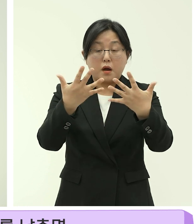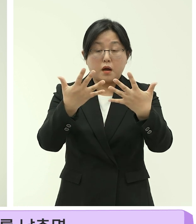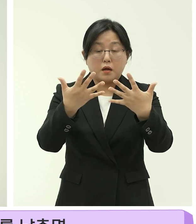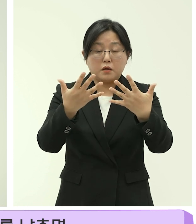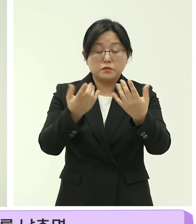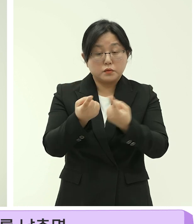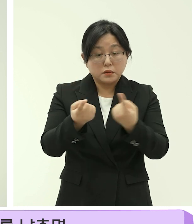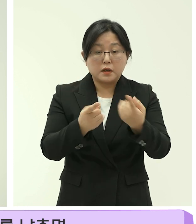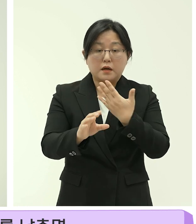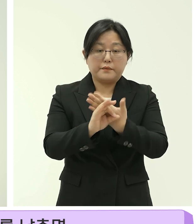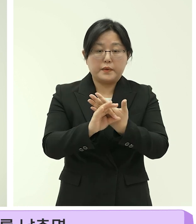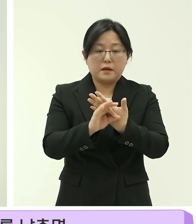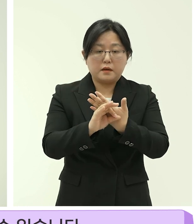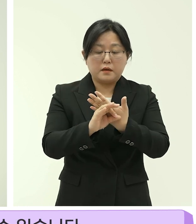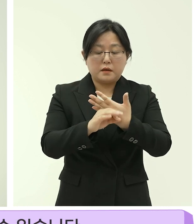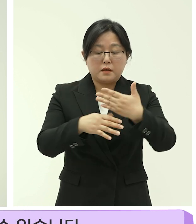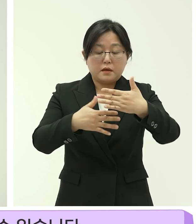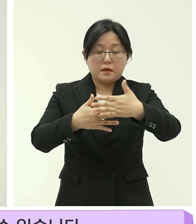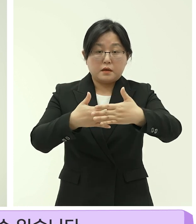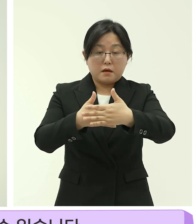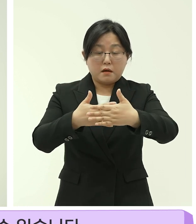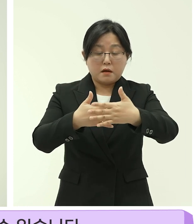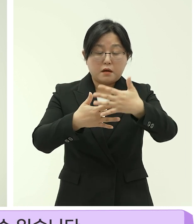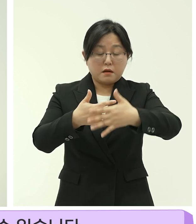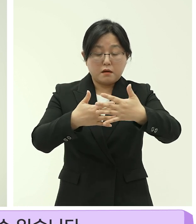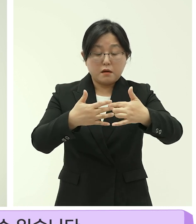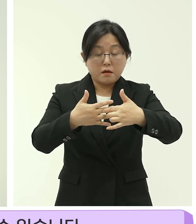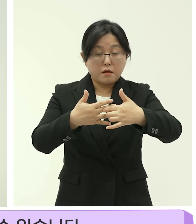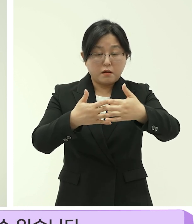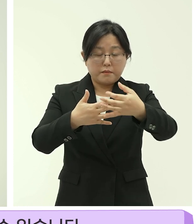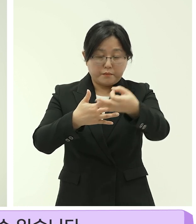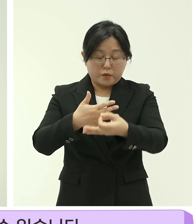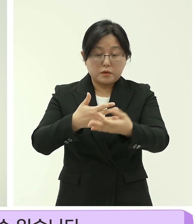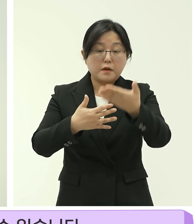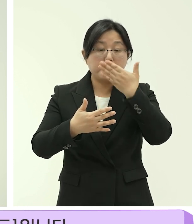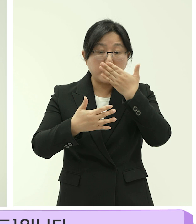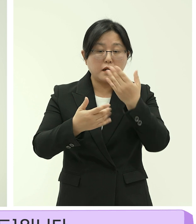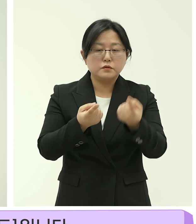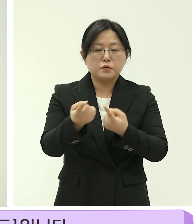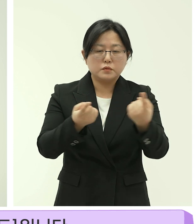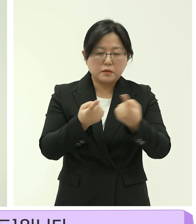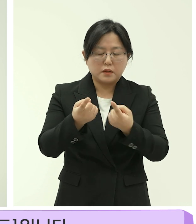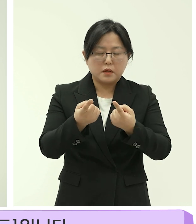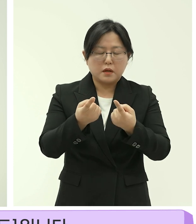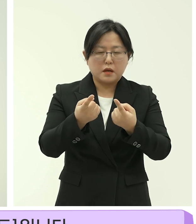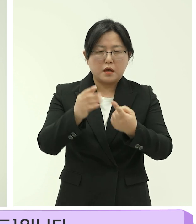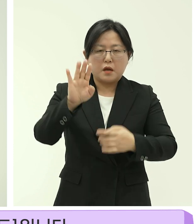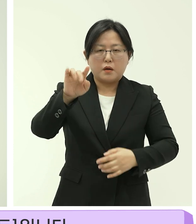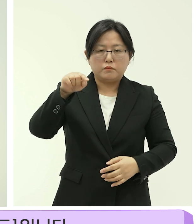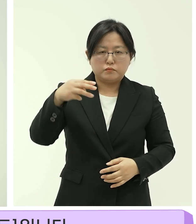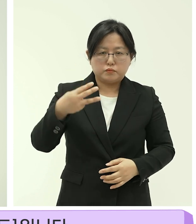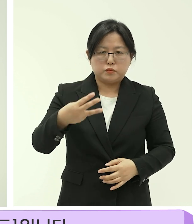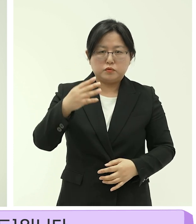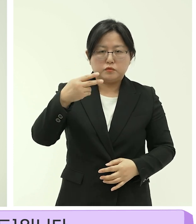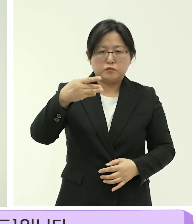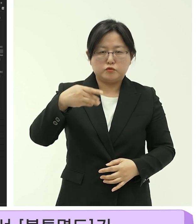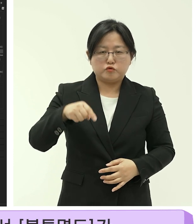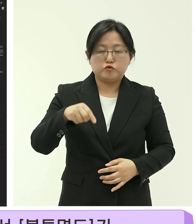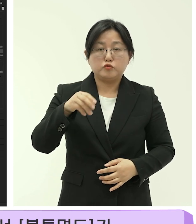매트의 불투명도를 낮추면 아래 트랙에 있던 영상을 희미하게 볼 수 있습니다. 그것을 조정하는 게 바로